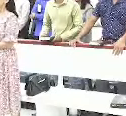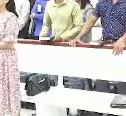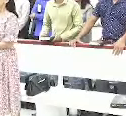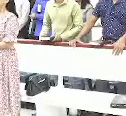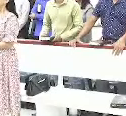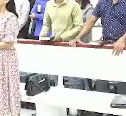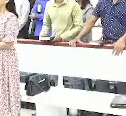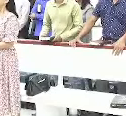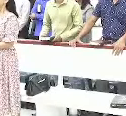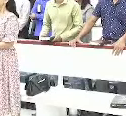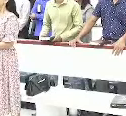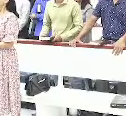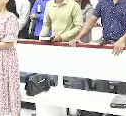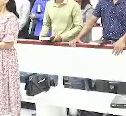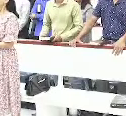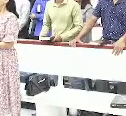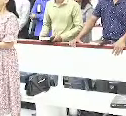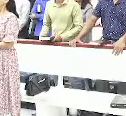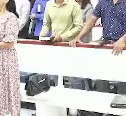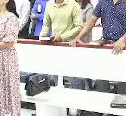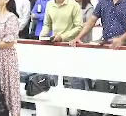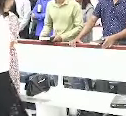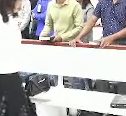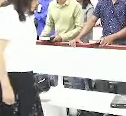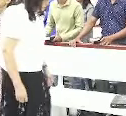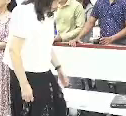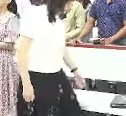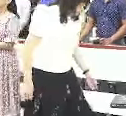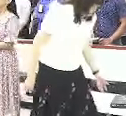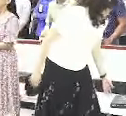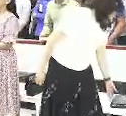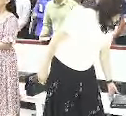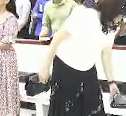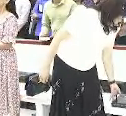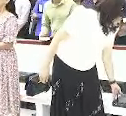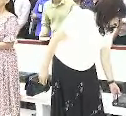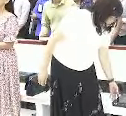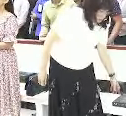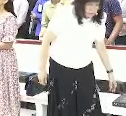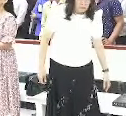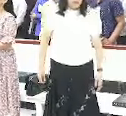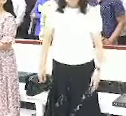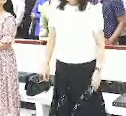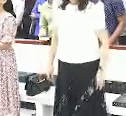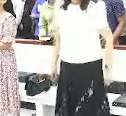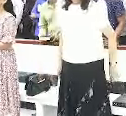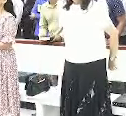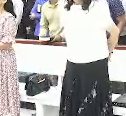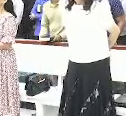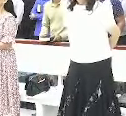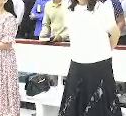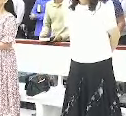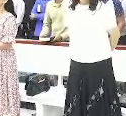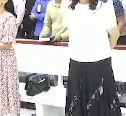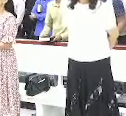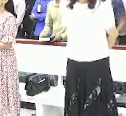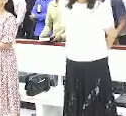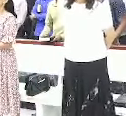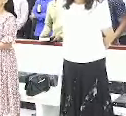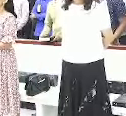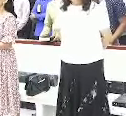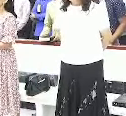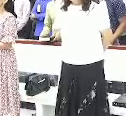doun may pangalan nga doon pero hindi naman iyo see eh ang kagandahan pa pagka ang pangalan natin Nakasulat doon